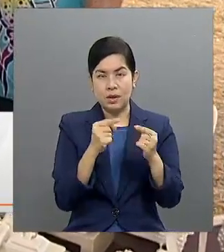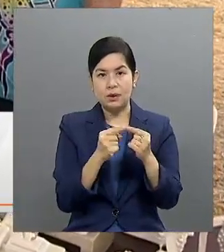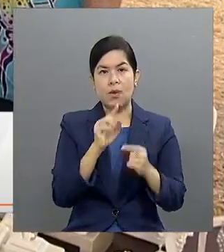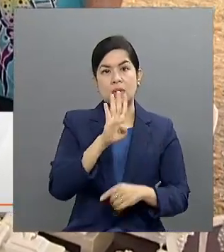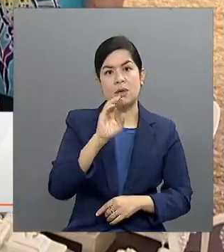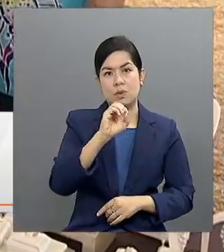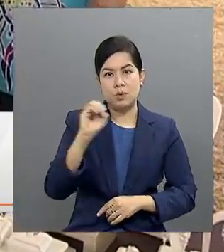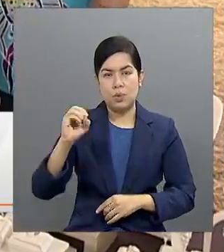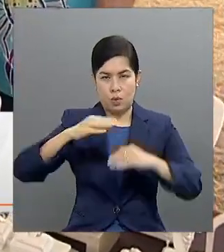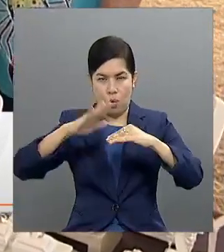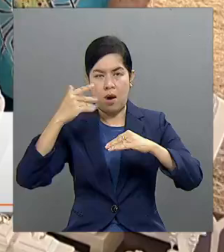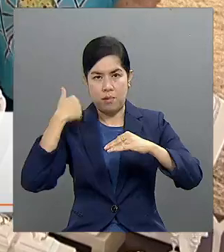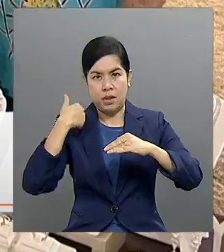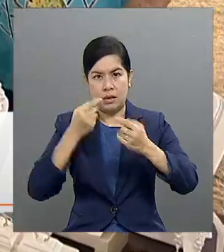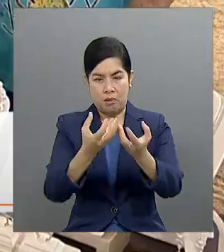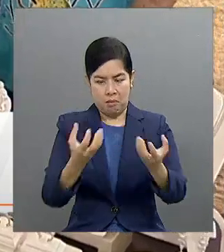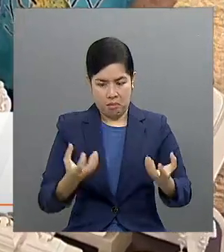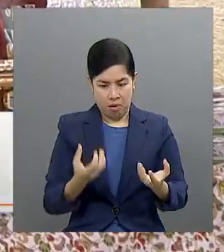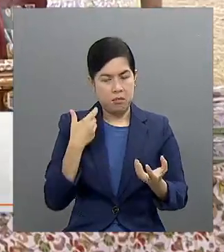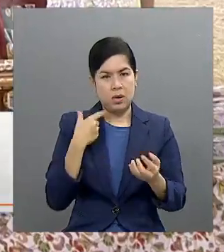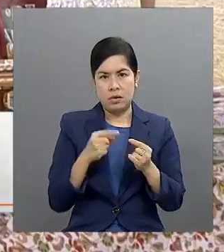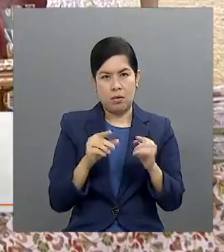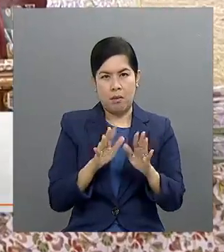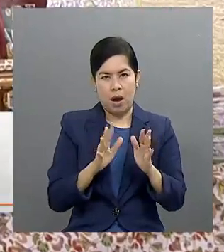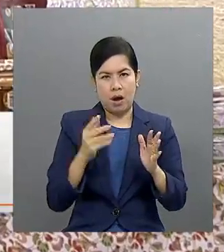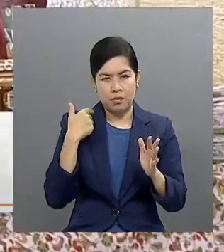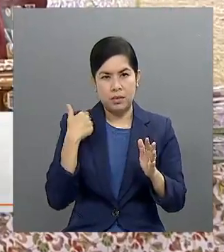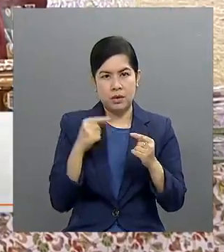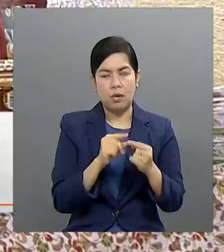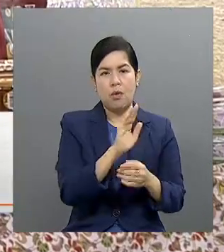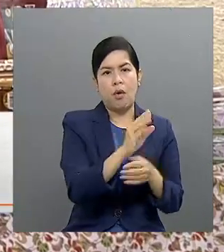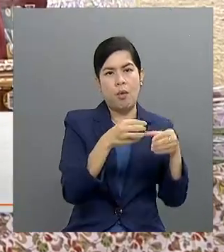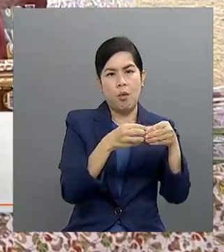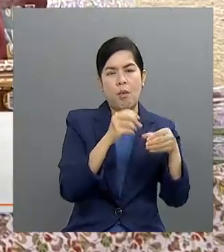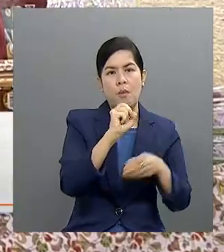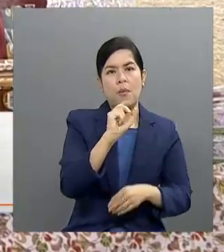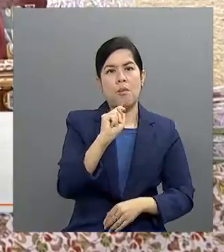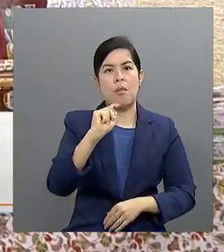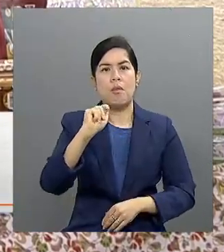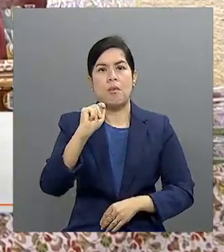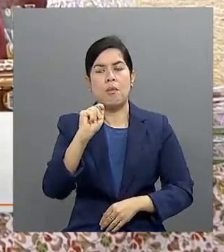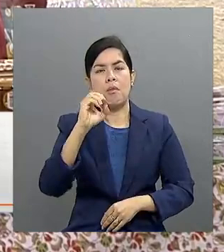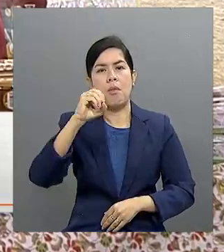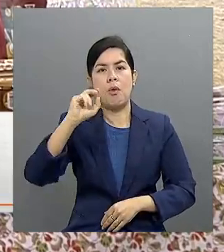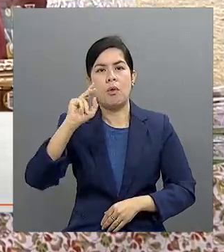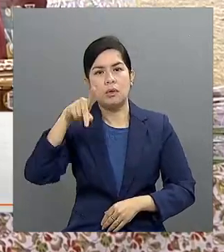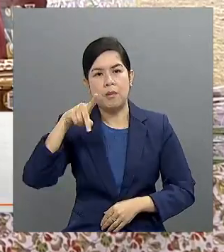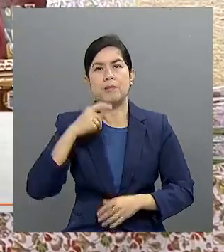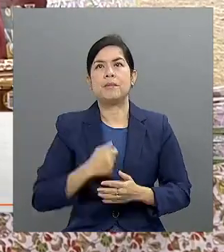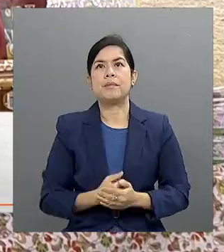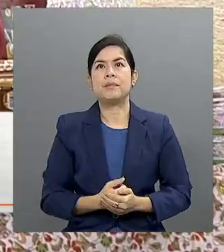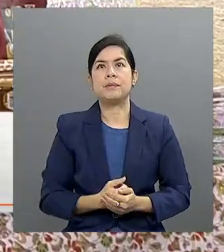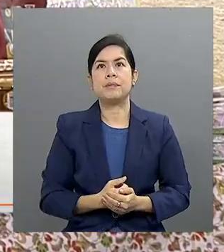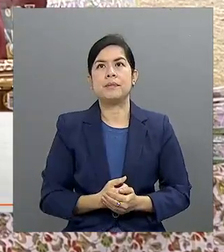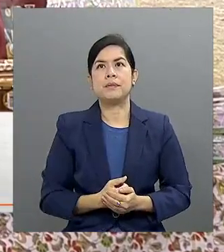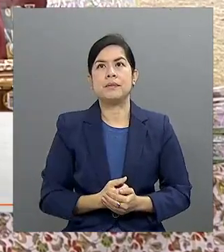คะ 1,000 กว่าผลิตภัณฑ์ที่เป็นโอท็อปของภูเก็ตนะคะ สามารถเลือกได้400กว่าเจ้าครับท่านมันไม่พอว ัน